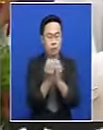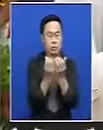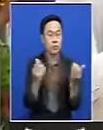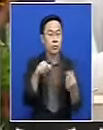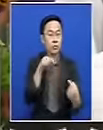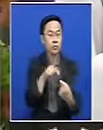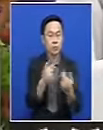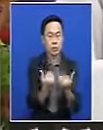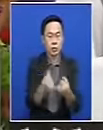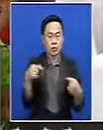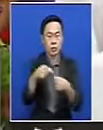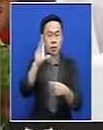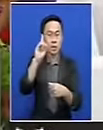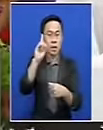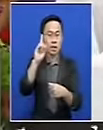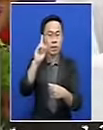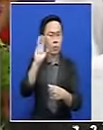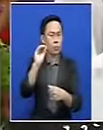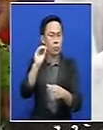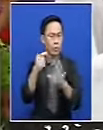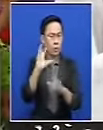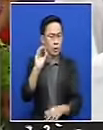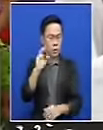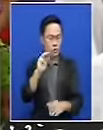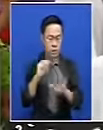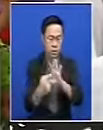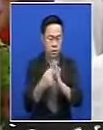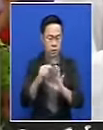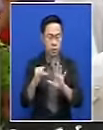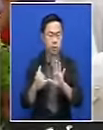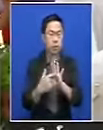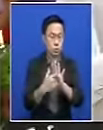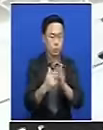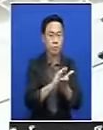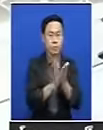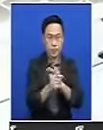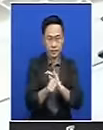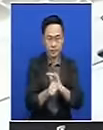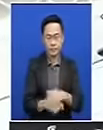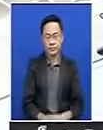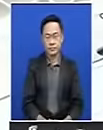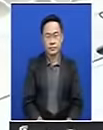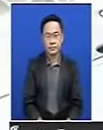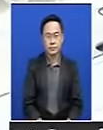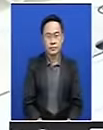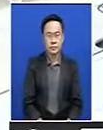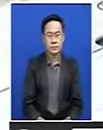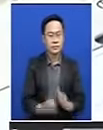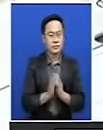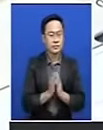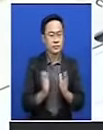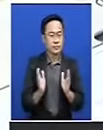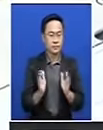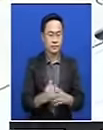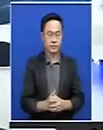ราะห์รับการเคลื่อนของดาวมฤตยูที่พระอุโบสถวัดไตรมิตรวิทยารามช่วงนี้กลับไปที่สถานีครับ ครับขอบคุณคุณ